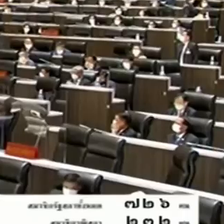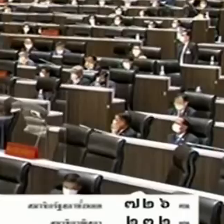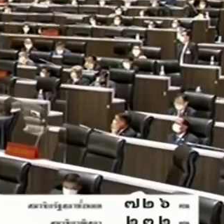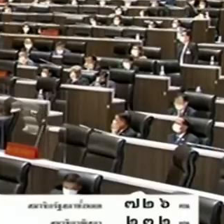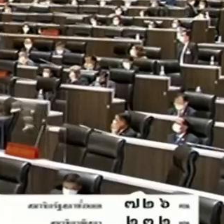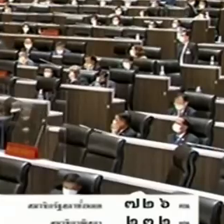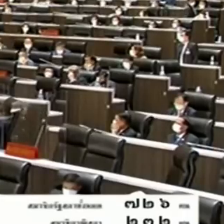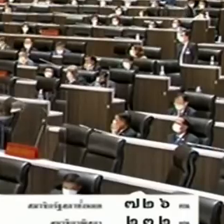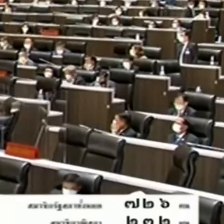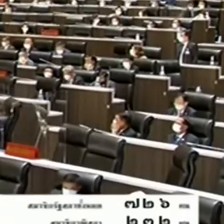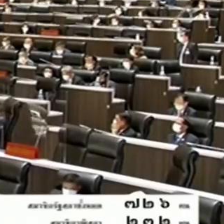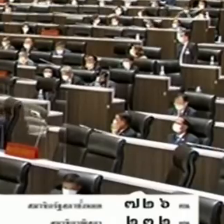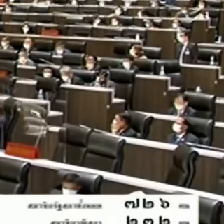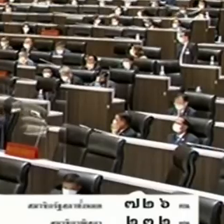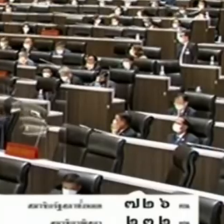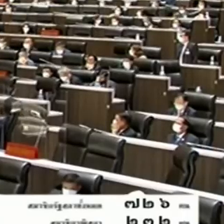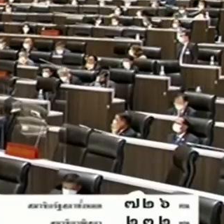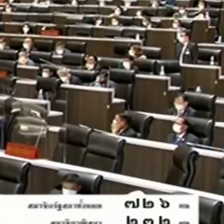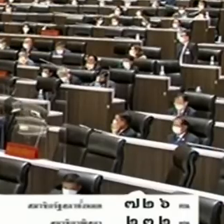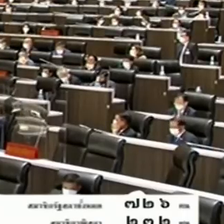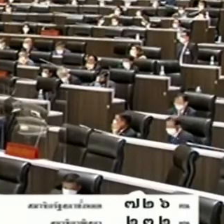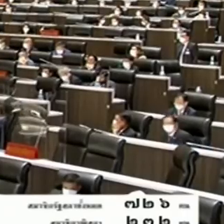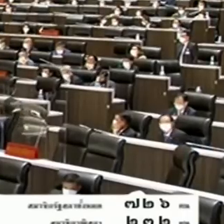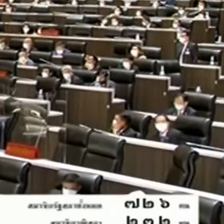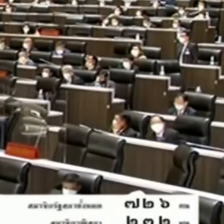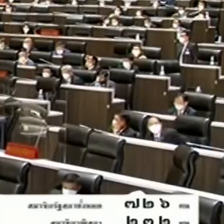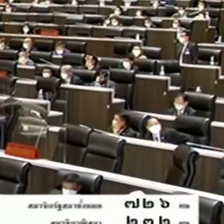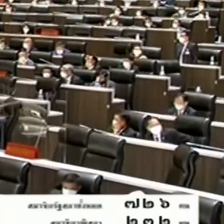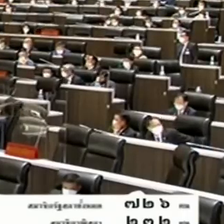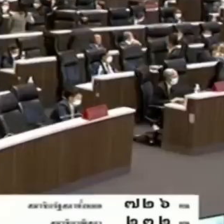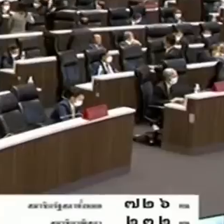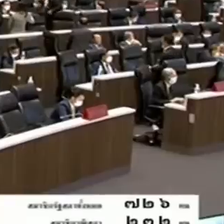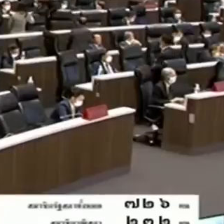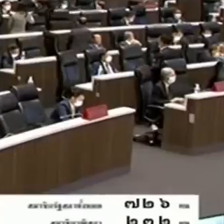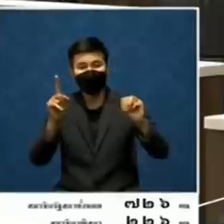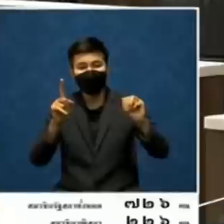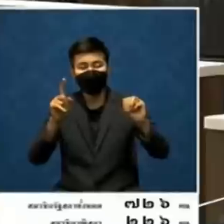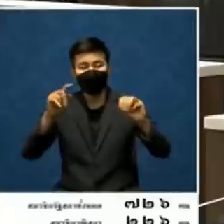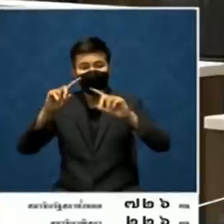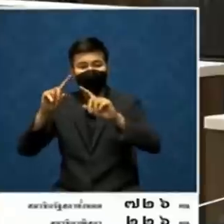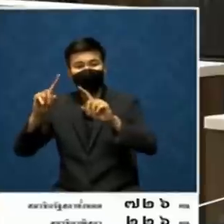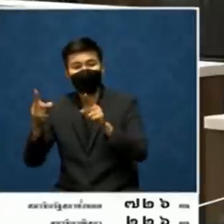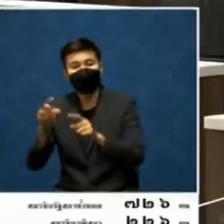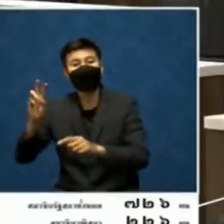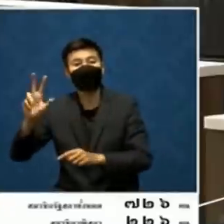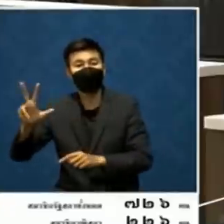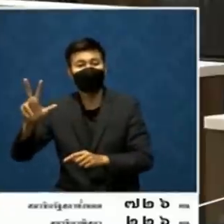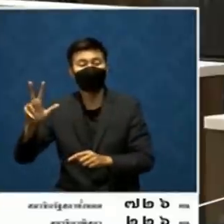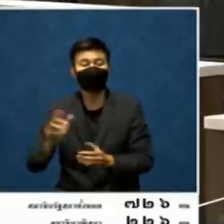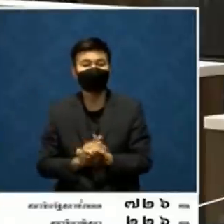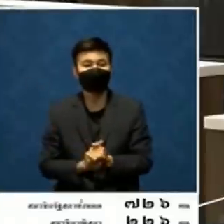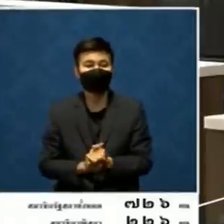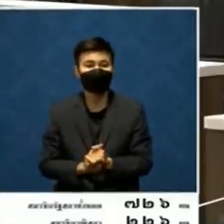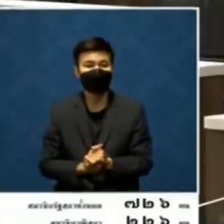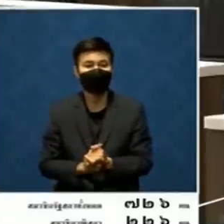คนบ่ชนละนั่นซึ่งเป็นผู้นำฝ่ายค้านนอกจากลูกขึ้นมาพูดถึงเรื่องกรณีฝ่ายบริหาร